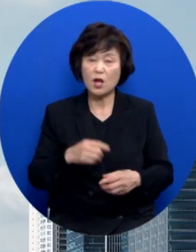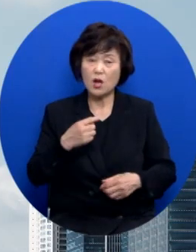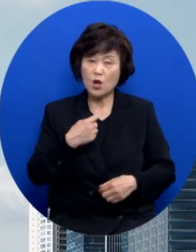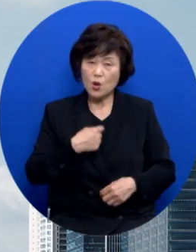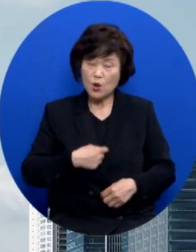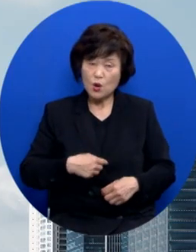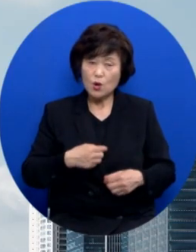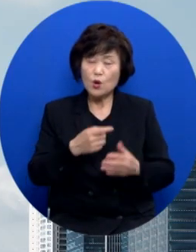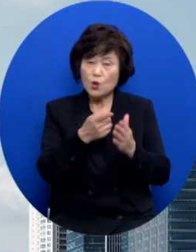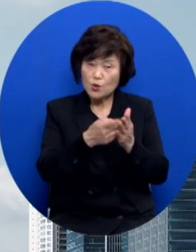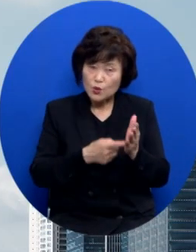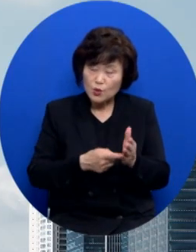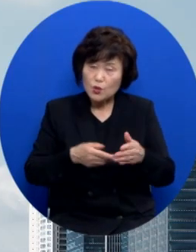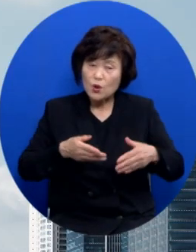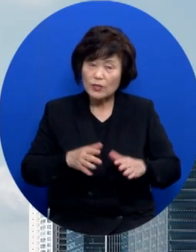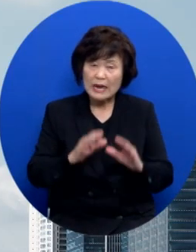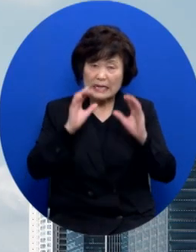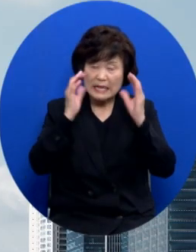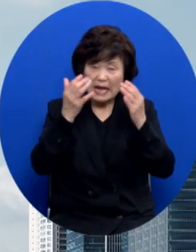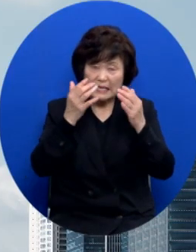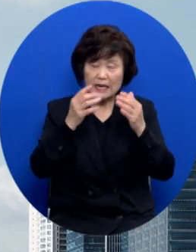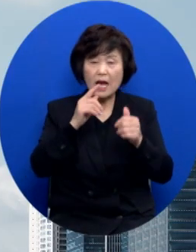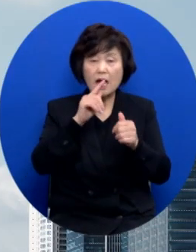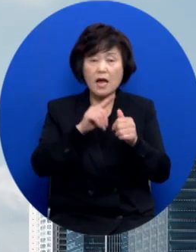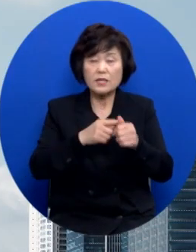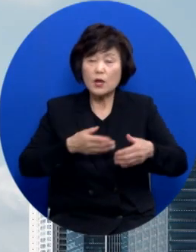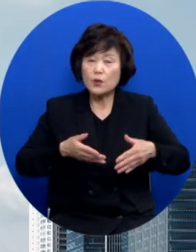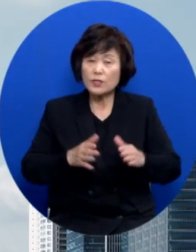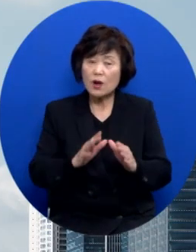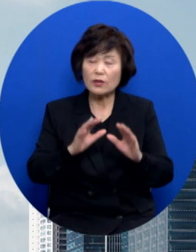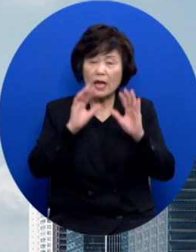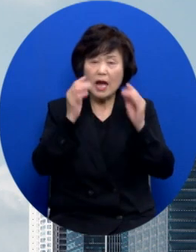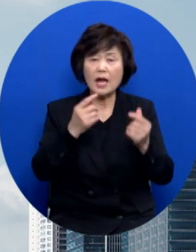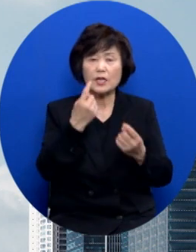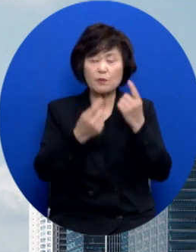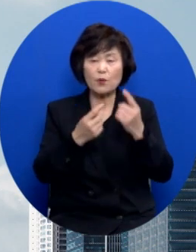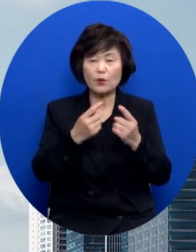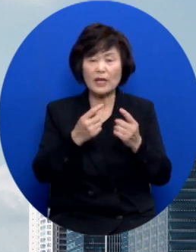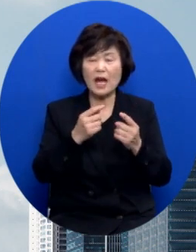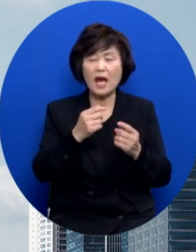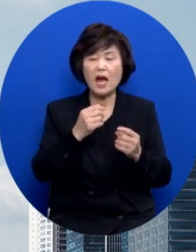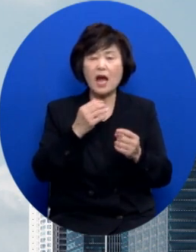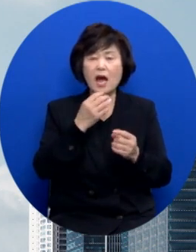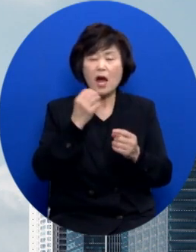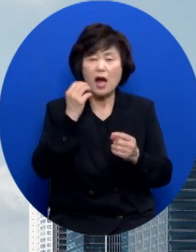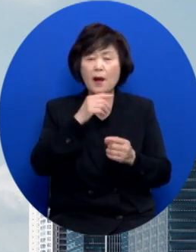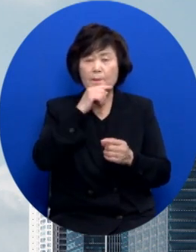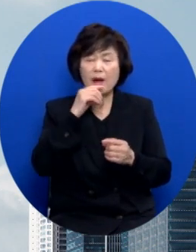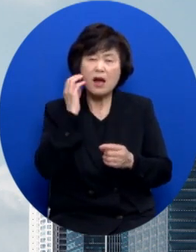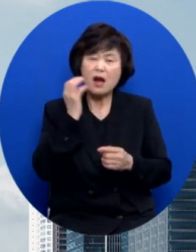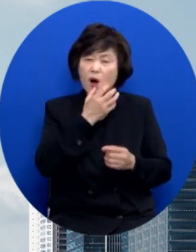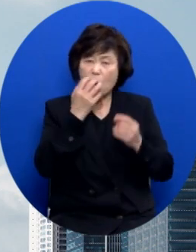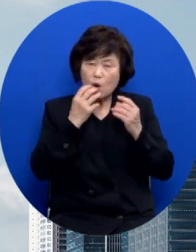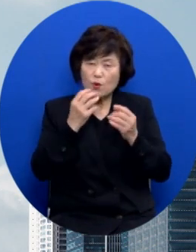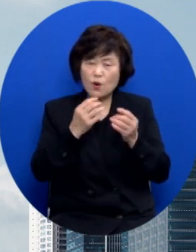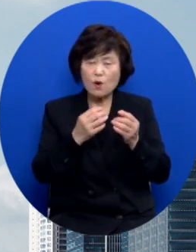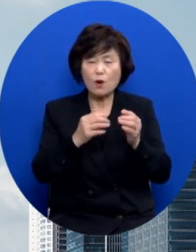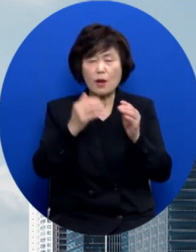제왕절개로 태어난 아기가 자연분만한 아기보다 홍역 항체 형성이 안 될 확률이 높다는 연구 결과가